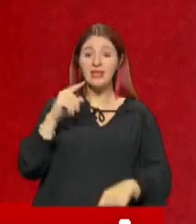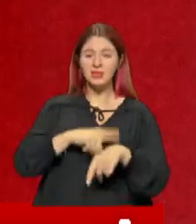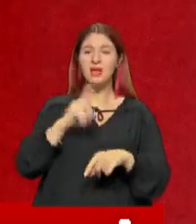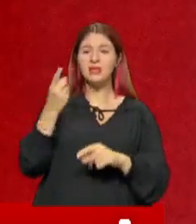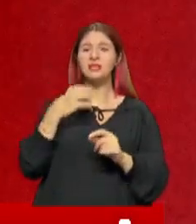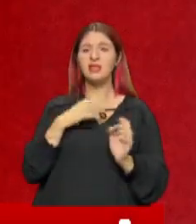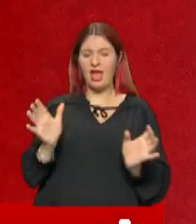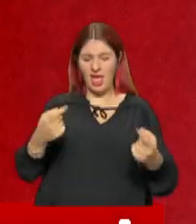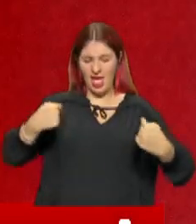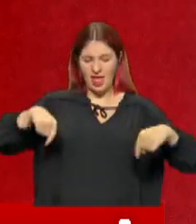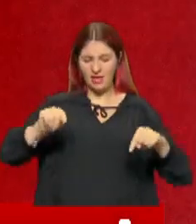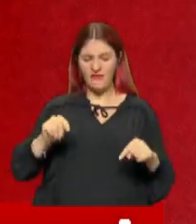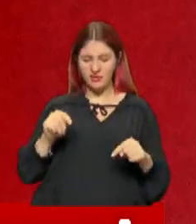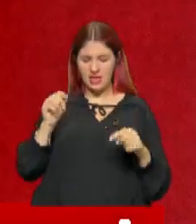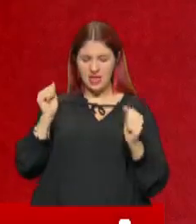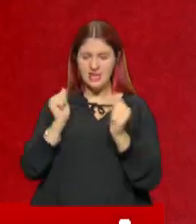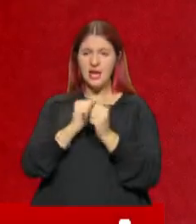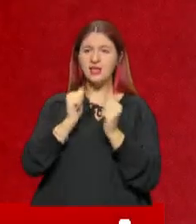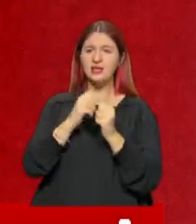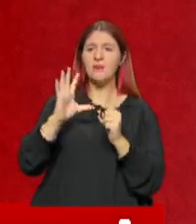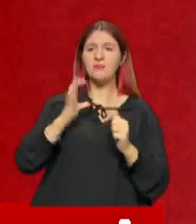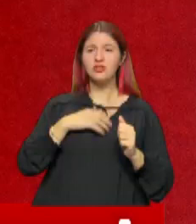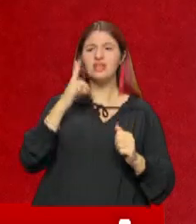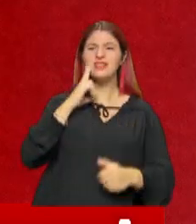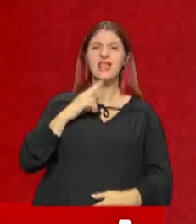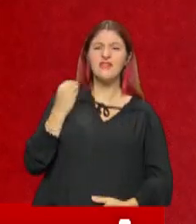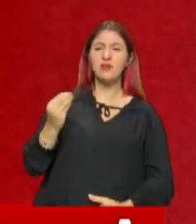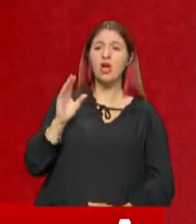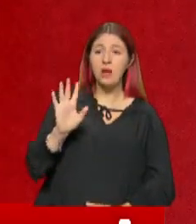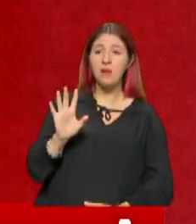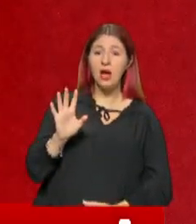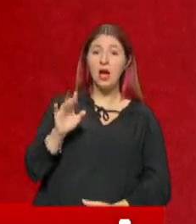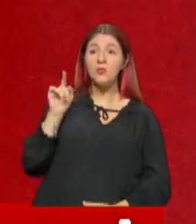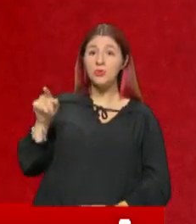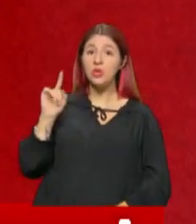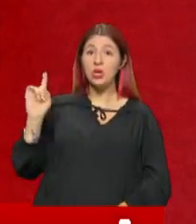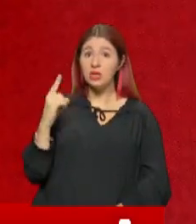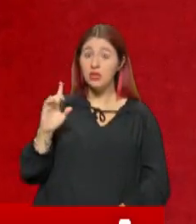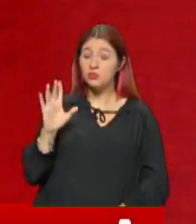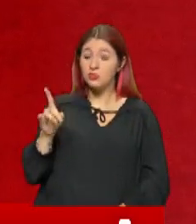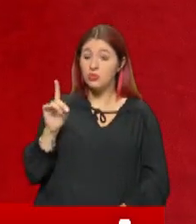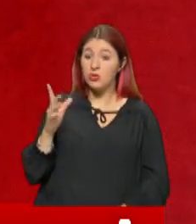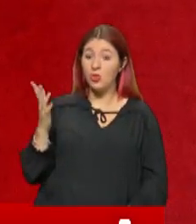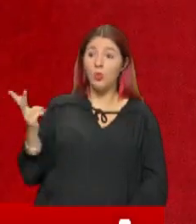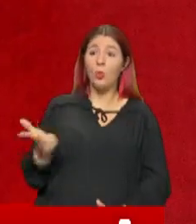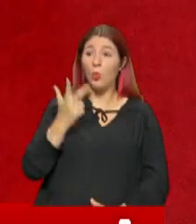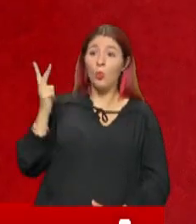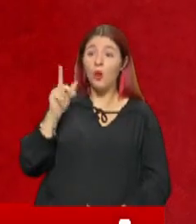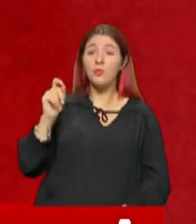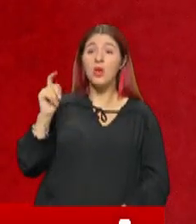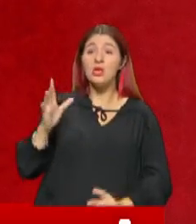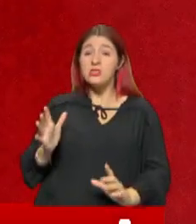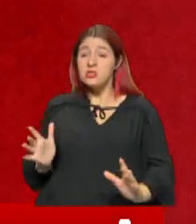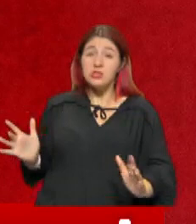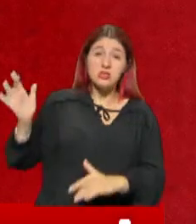iktidarlar kendi etraflarındaki yandaşları, patronları zenginleştirmişlerdir. Ama bu iktidar bunu ifrada vardırdı. Bunu en